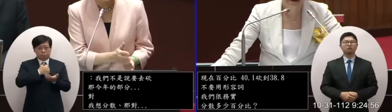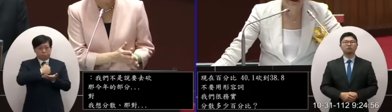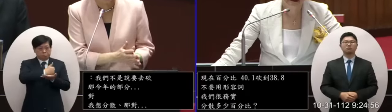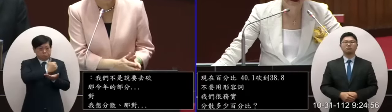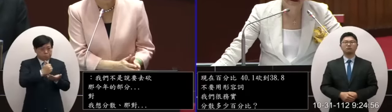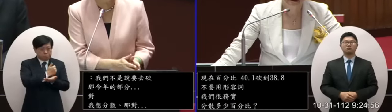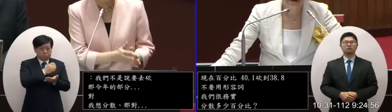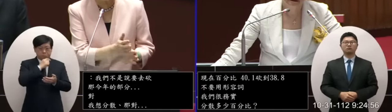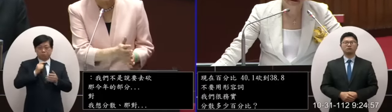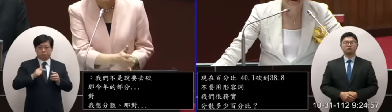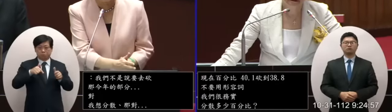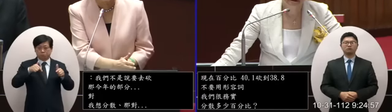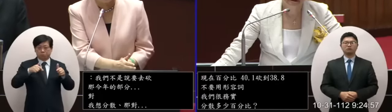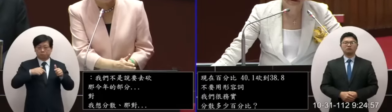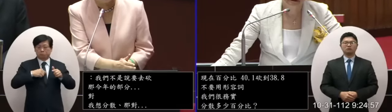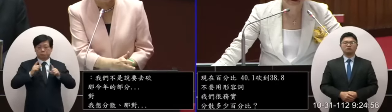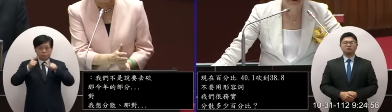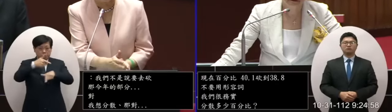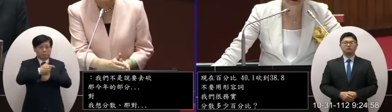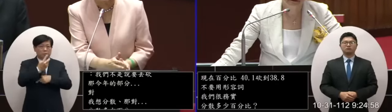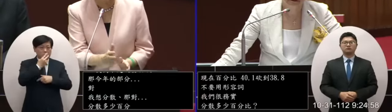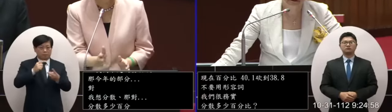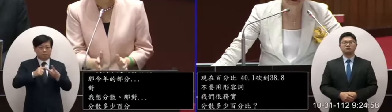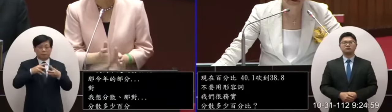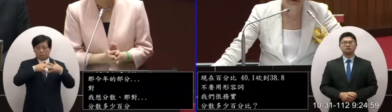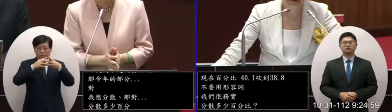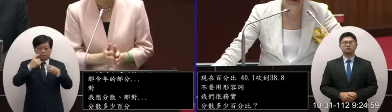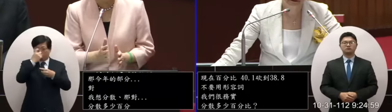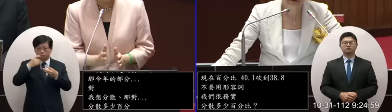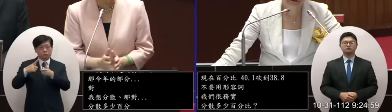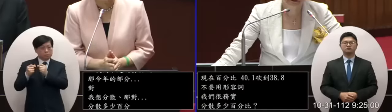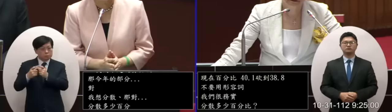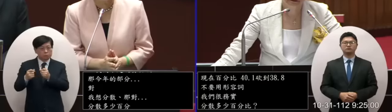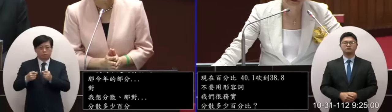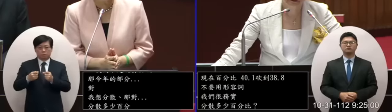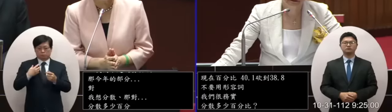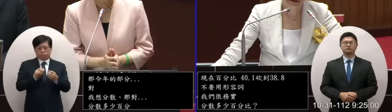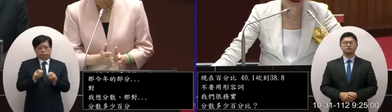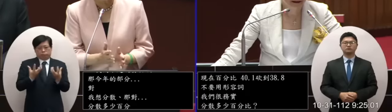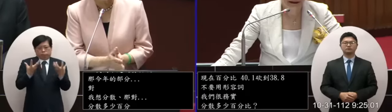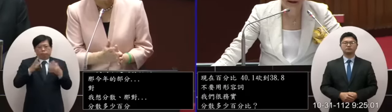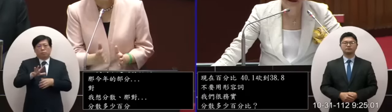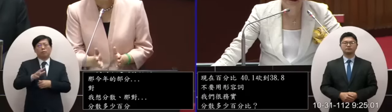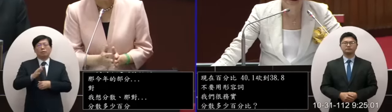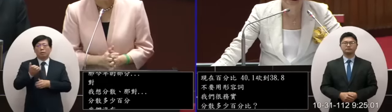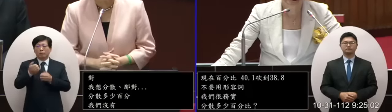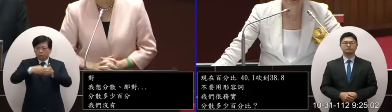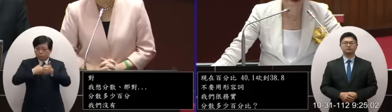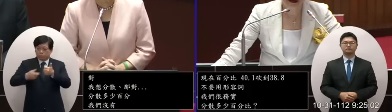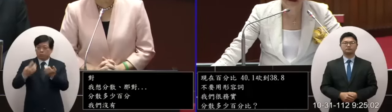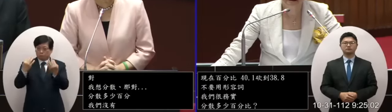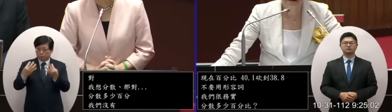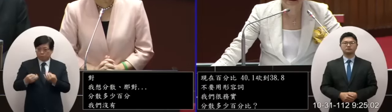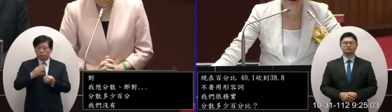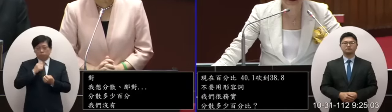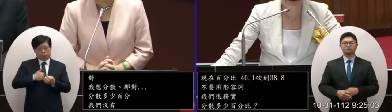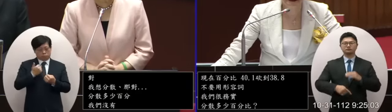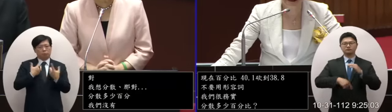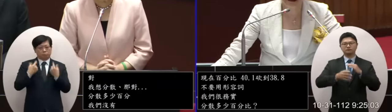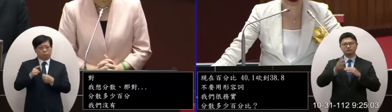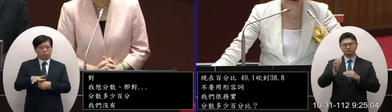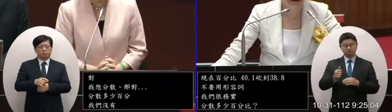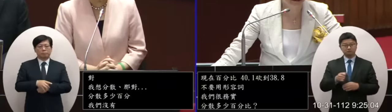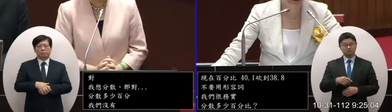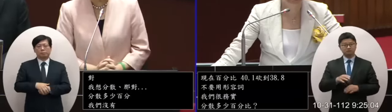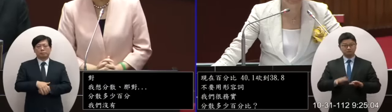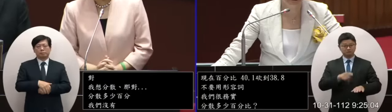到东南亚国家或者美国、欧洲、日本呢，都在成长。那委员这个数据都是客观的数据。